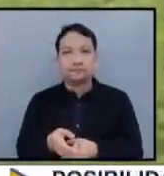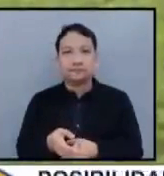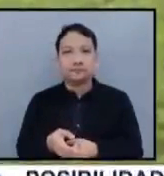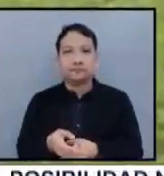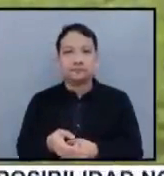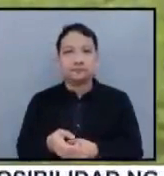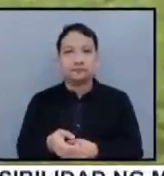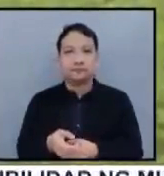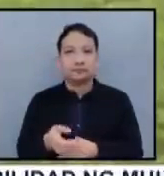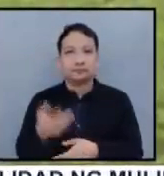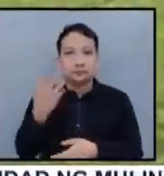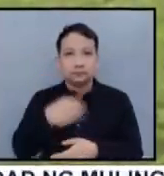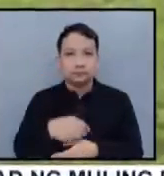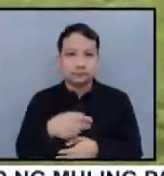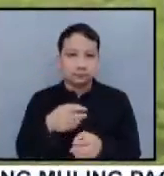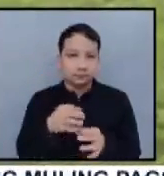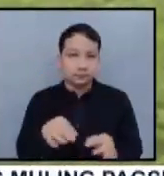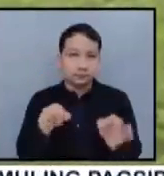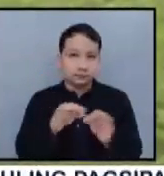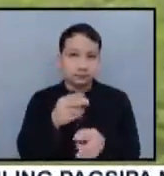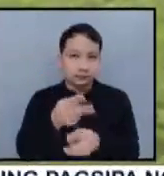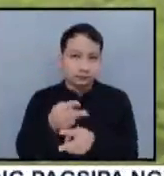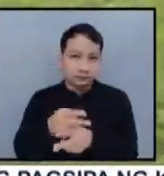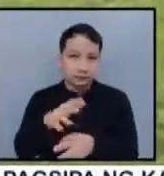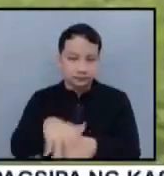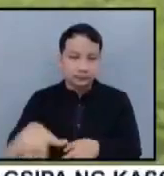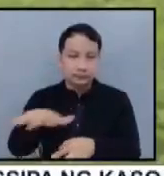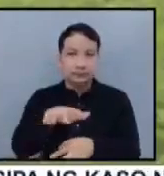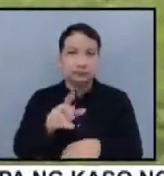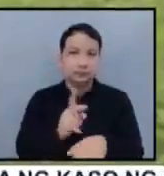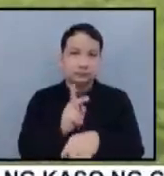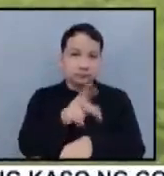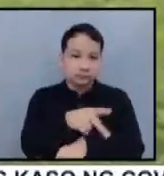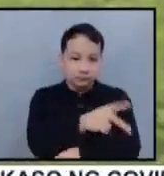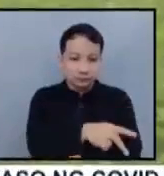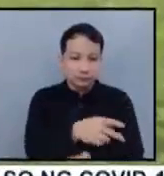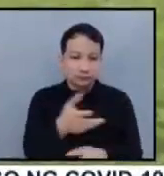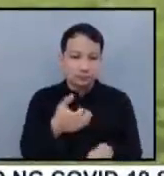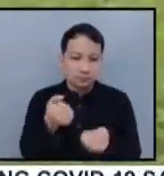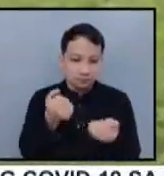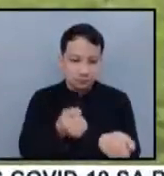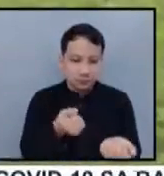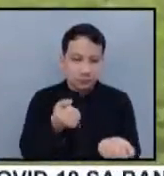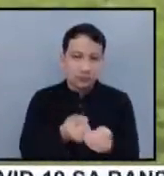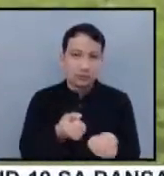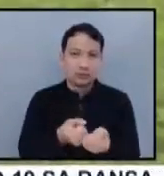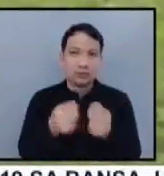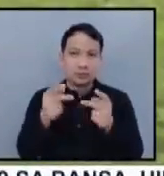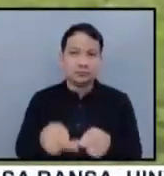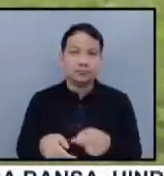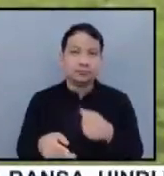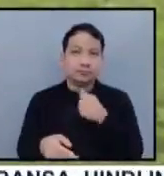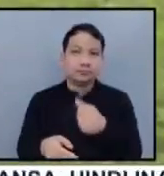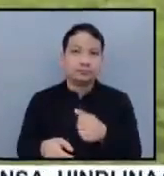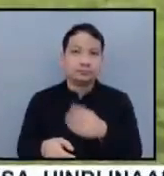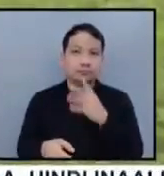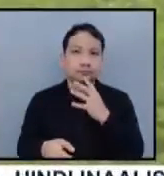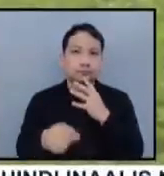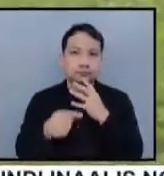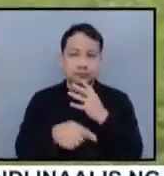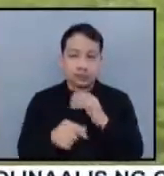talaga, alagaan mo lahat ng halaman. Kung anong hinihingi, para din tao, bagamat hindi nagsasalita,